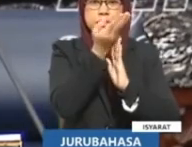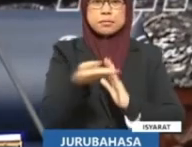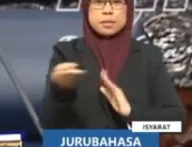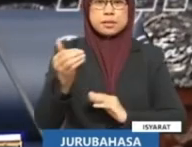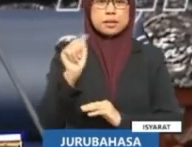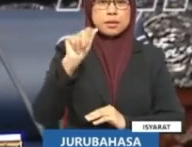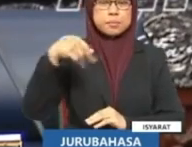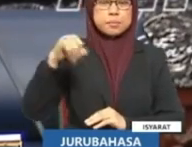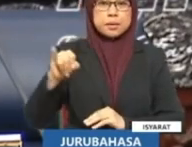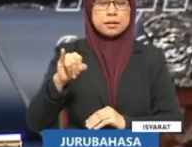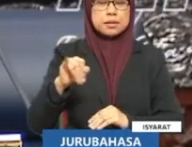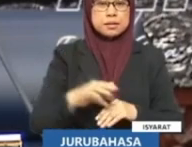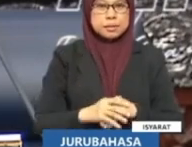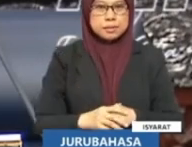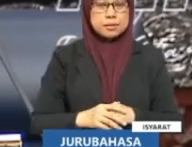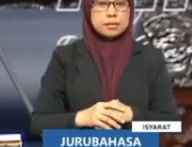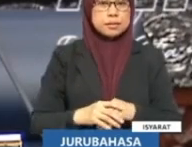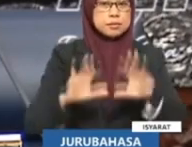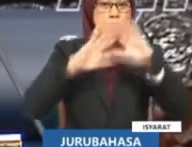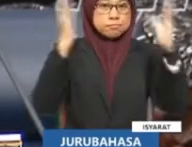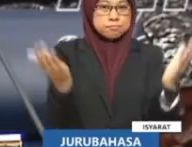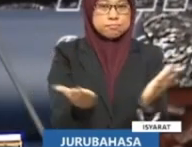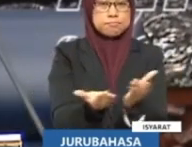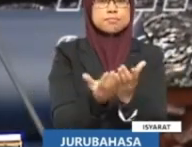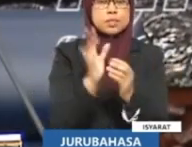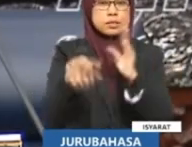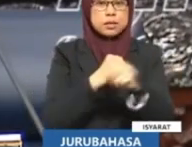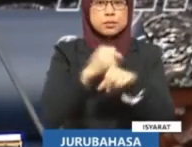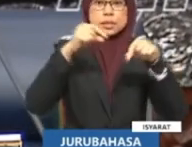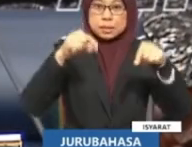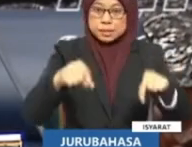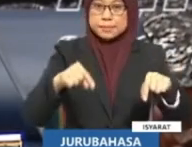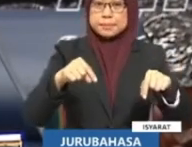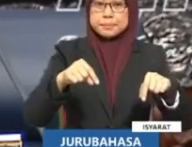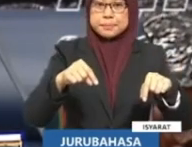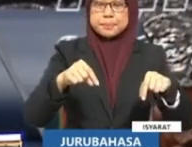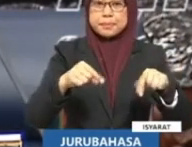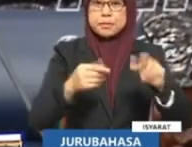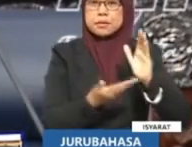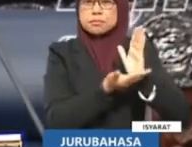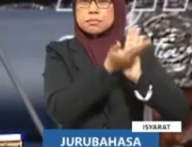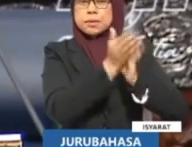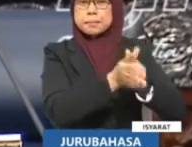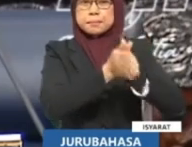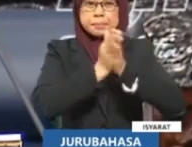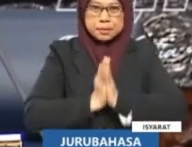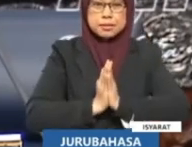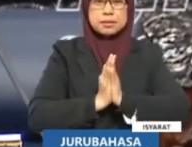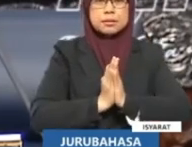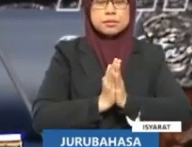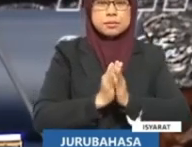api secara mendadak dipasang Global pada Tahun 2022 ini disebabkan antaranya ialah peningkatan permintaan